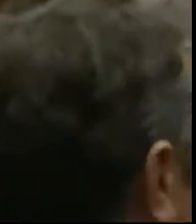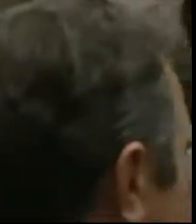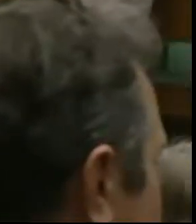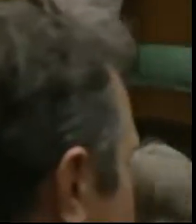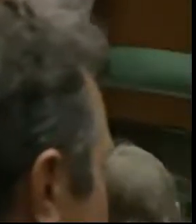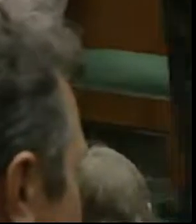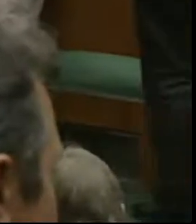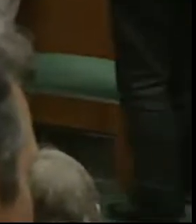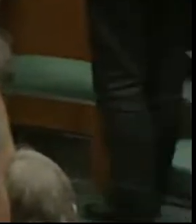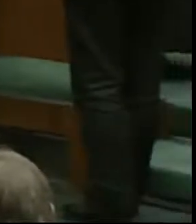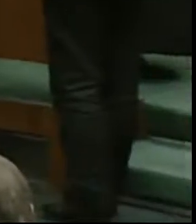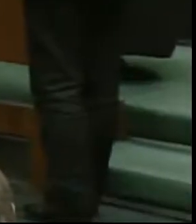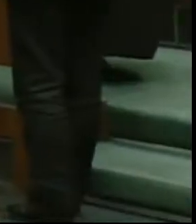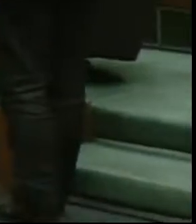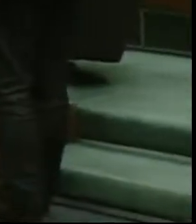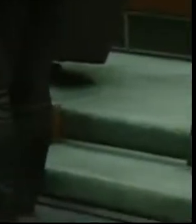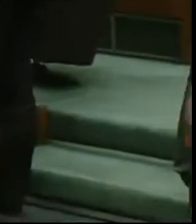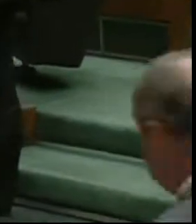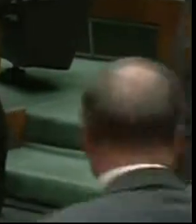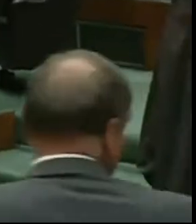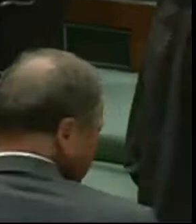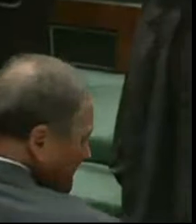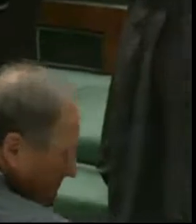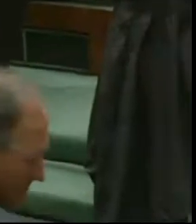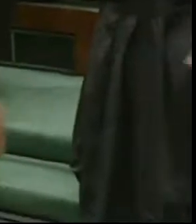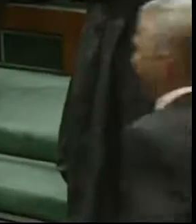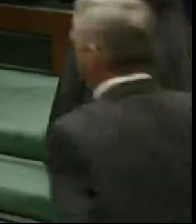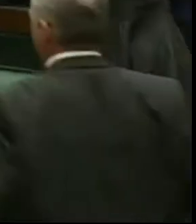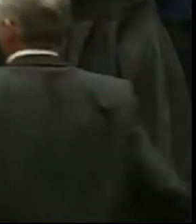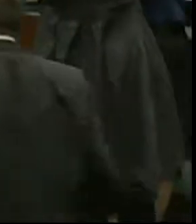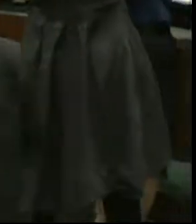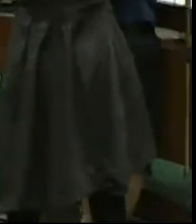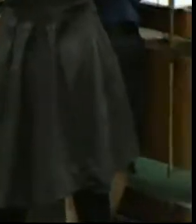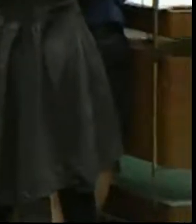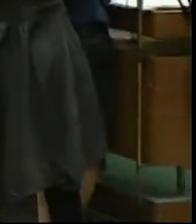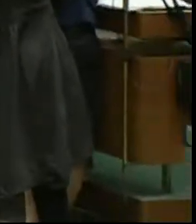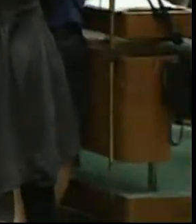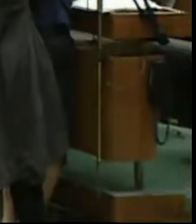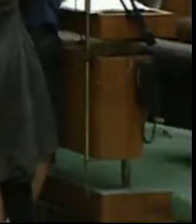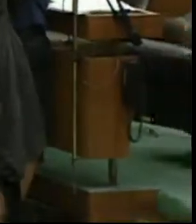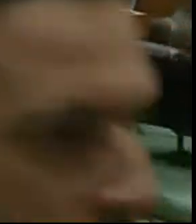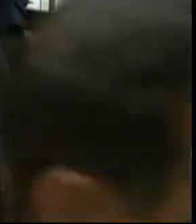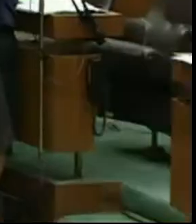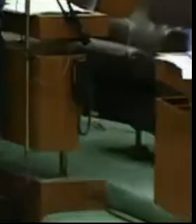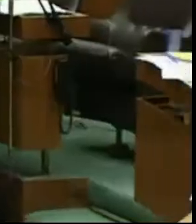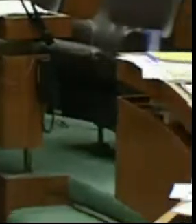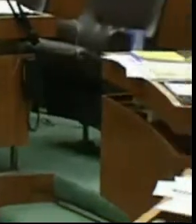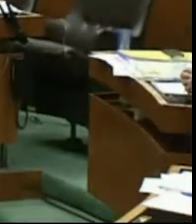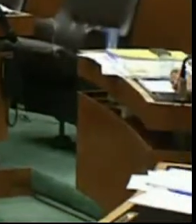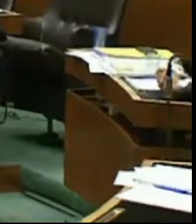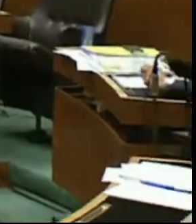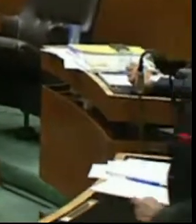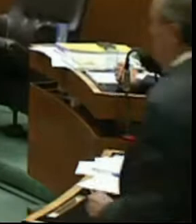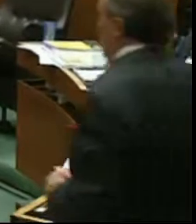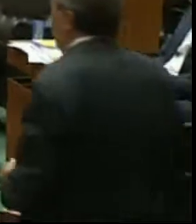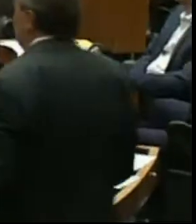Rauch Johannes, Rauch Walter, Riemer, Rosenkranz Barbara, Rosenkranz Walter, Rossmann,